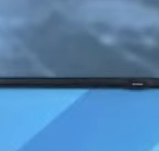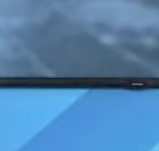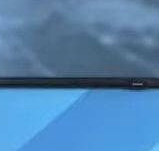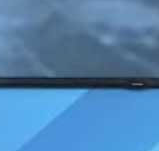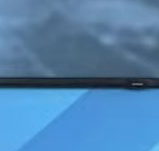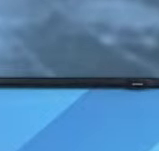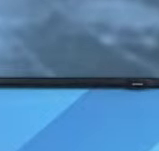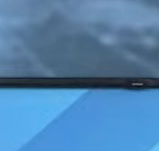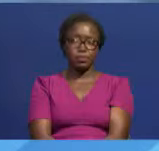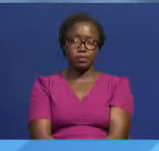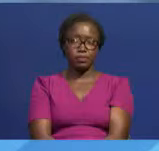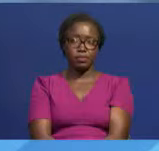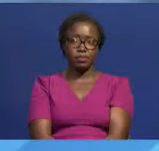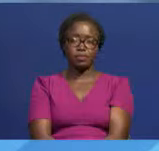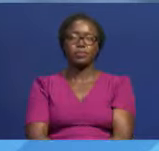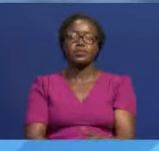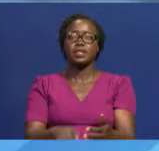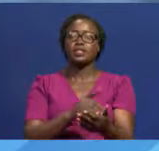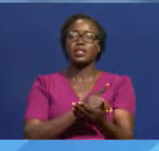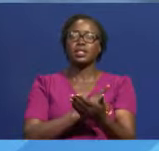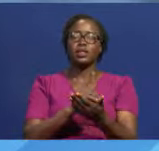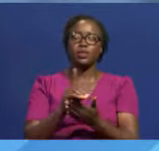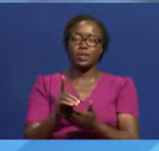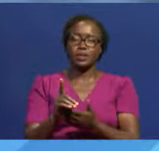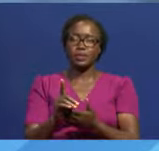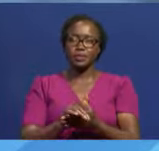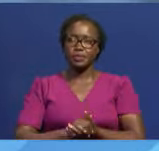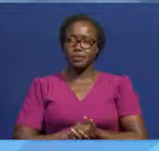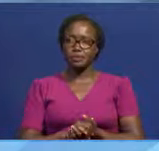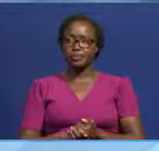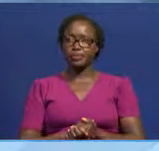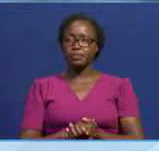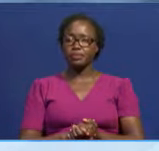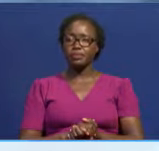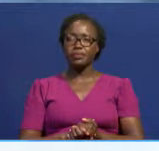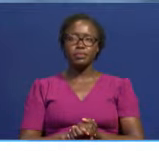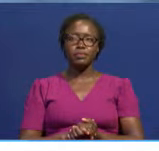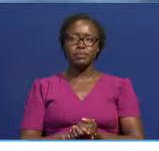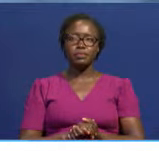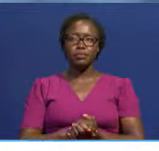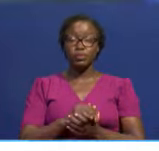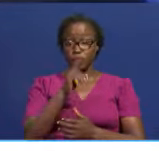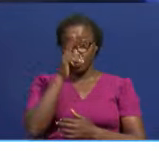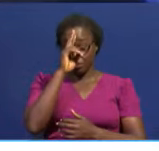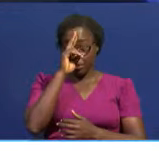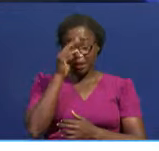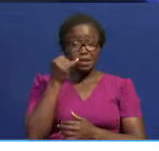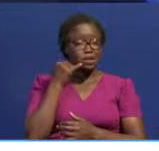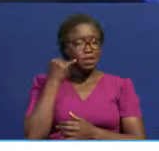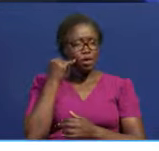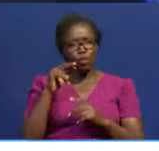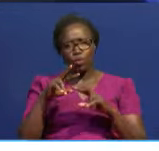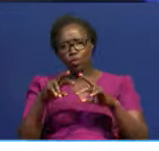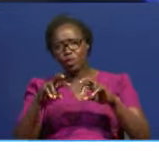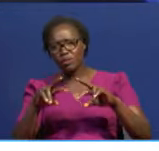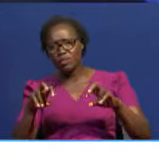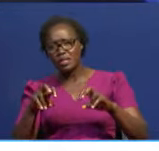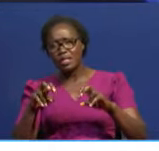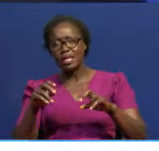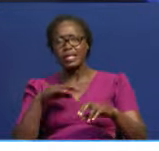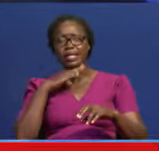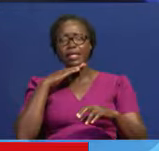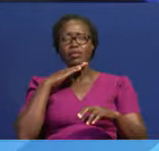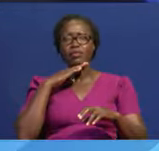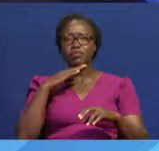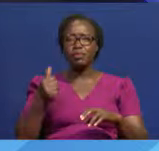Naam, karibu tena, unaendelea kutazama Darubini ya Channel One. Tukiendelea ni kwa polisi eneo la Nakuru wanachunguza kifo cha mwanafunzi wa kike